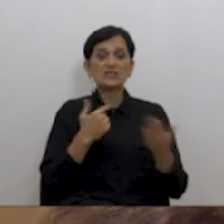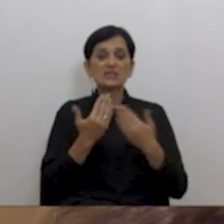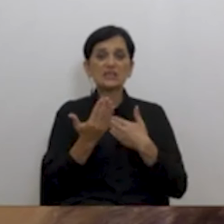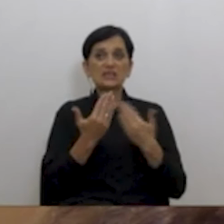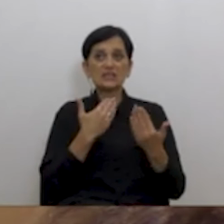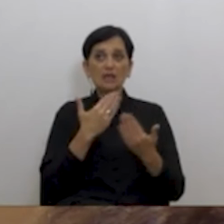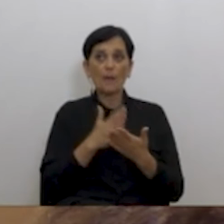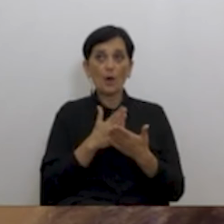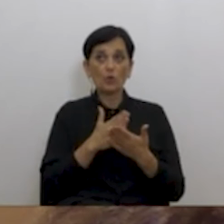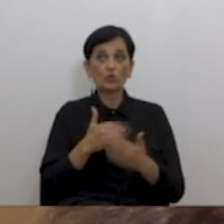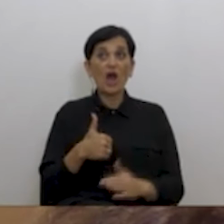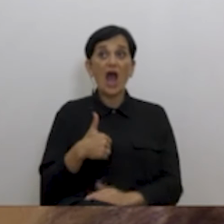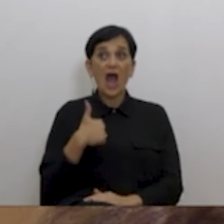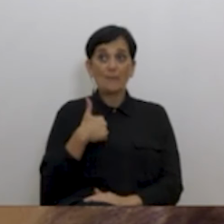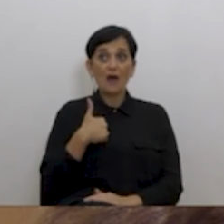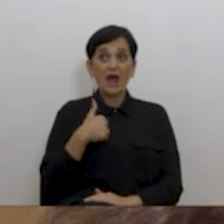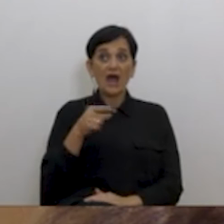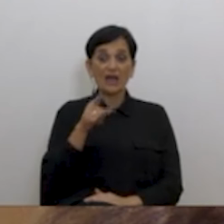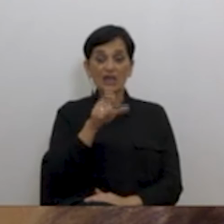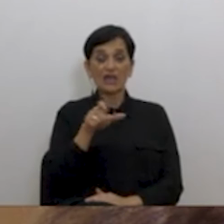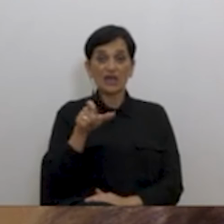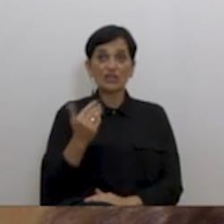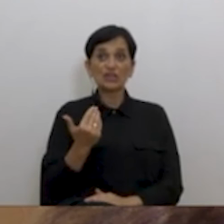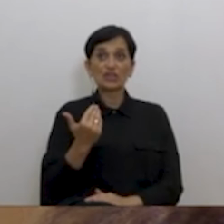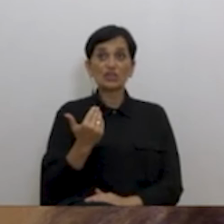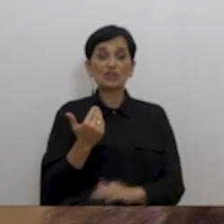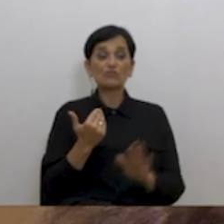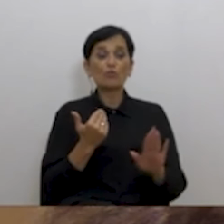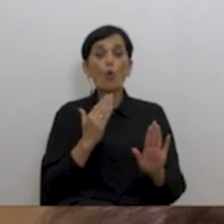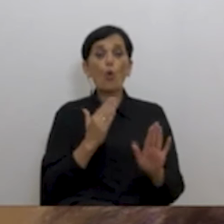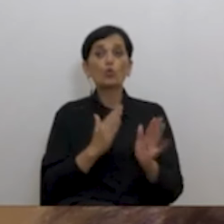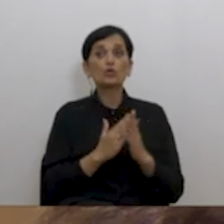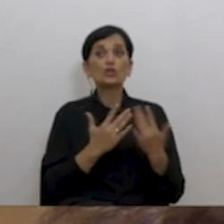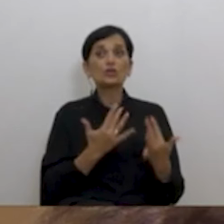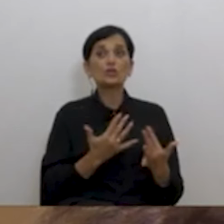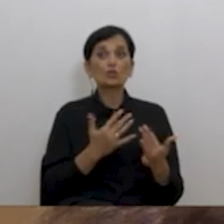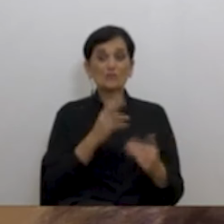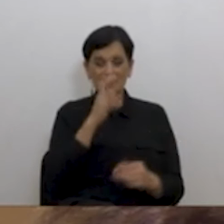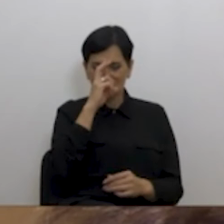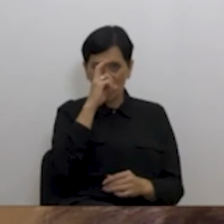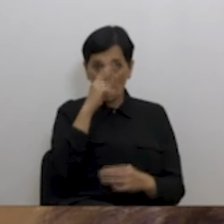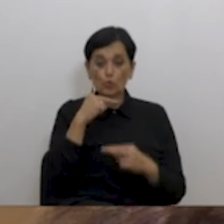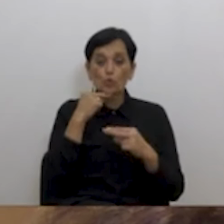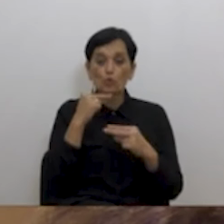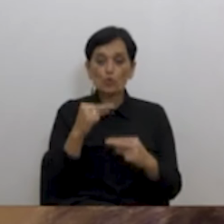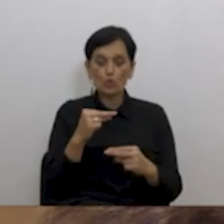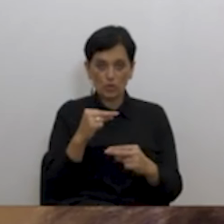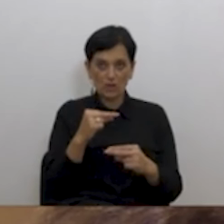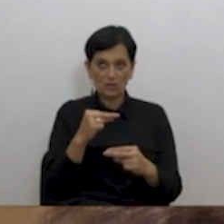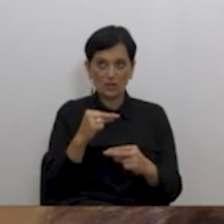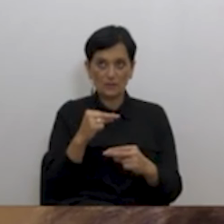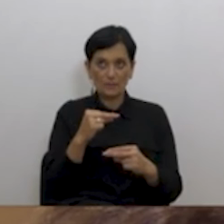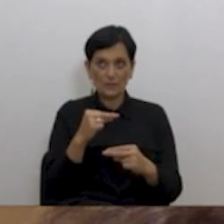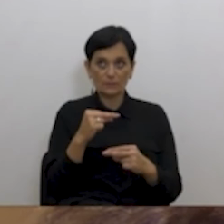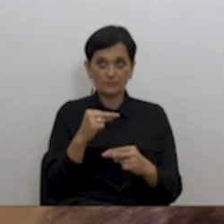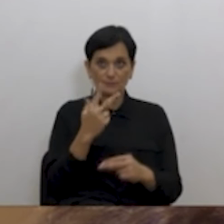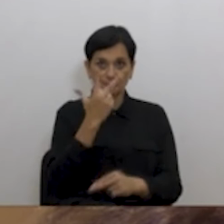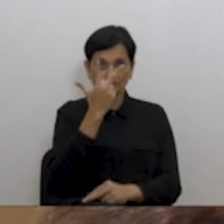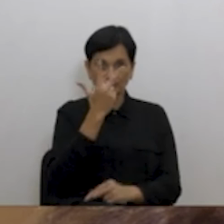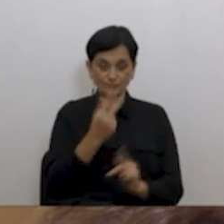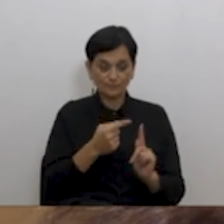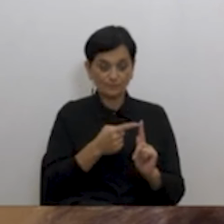და ამაყია ის ხალხი დღეს, რომელიც თქვენგან მხოლოდ იმას ითხოვს რომ სახელმწიფომ ყურადღება მიაქციოს. სამი დღის